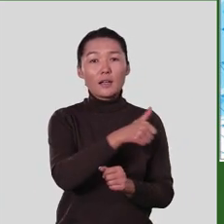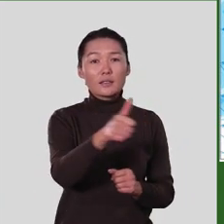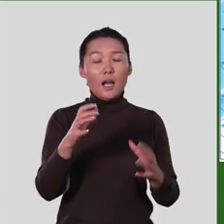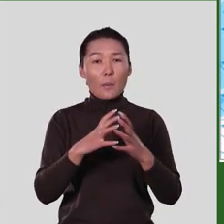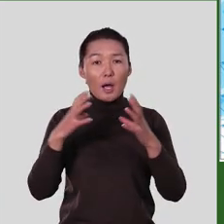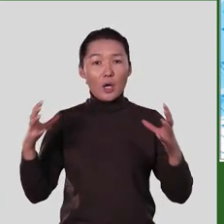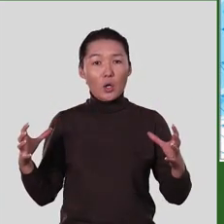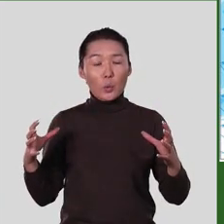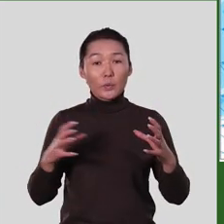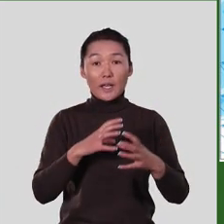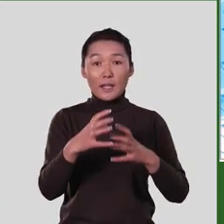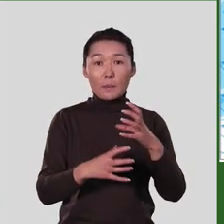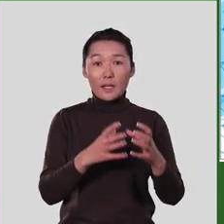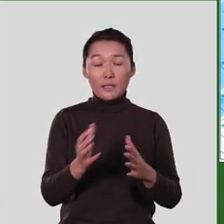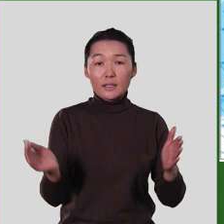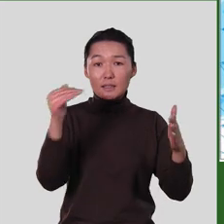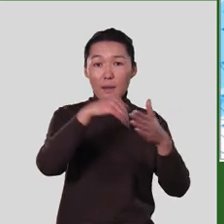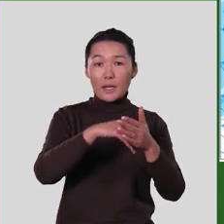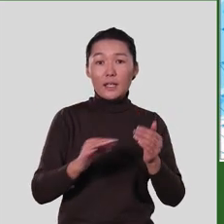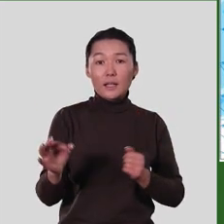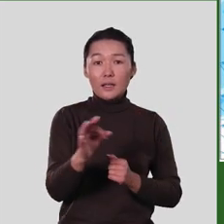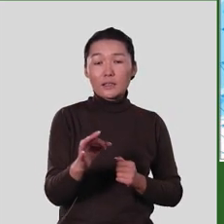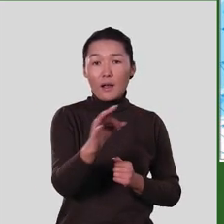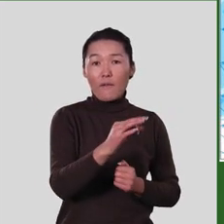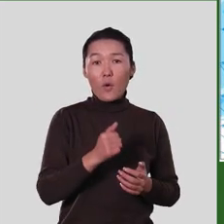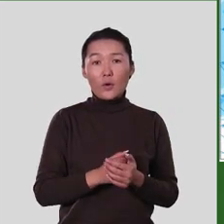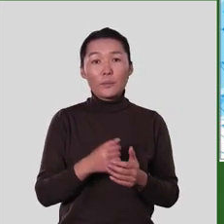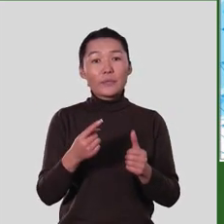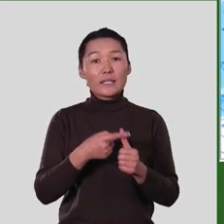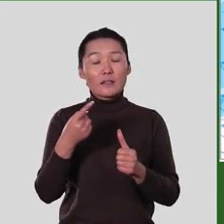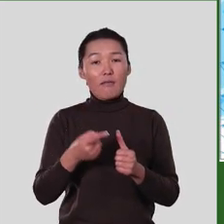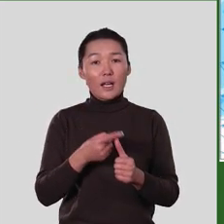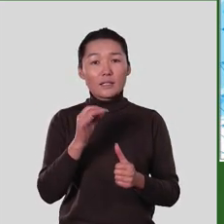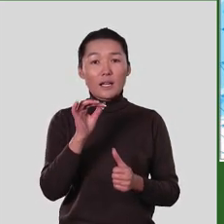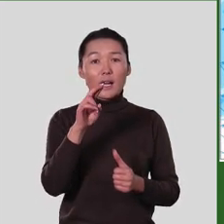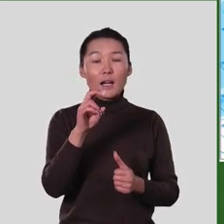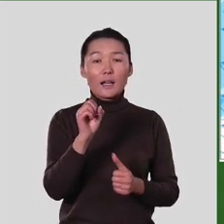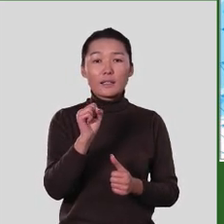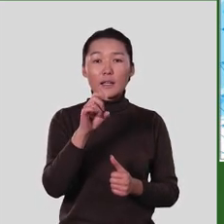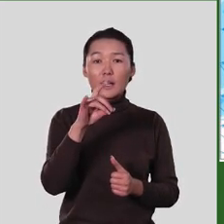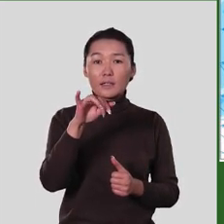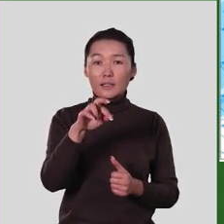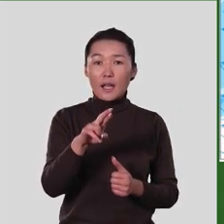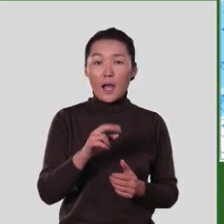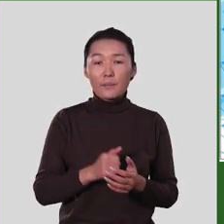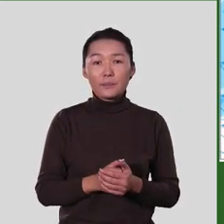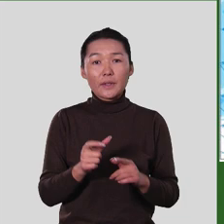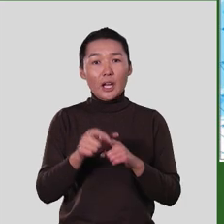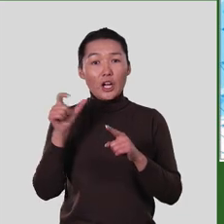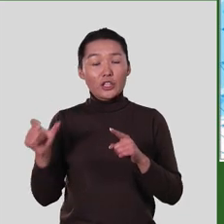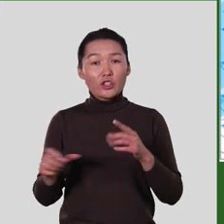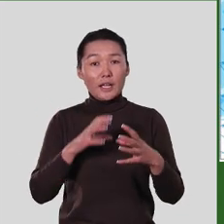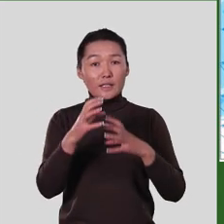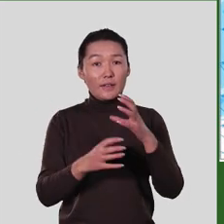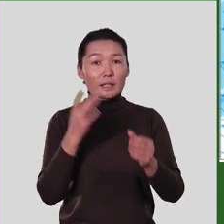на планете скопление островов. Называется Океанией. Часть света,